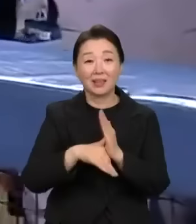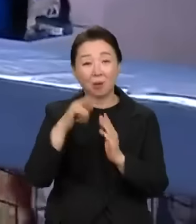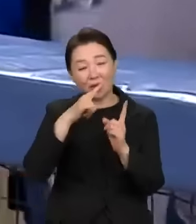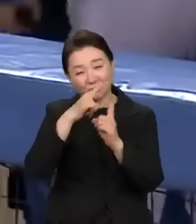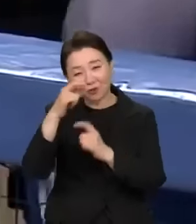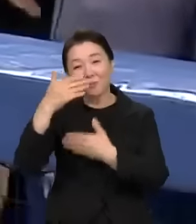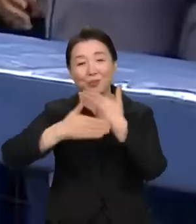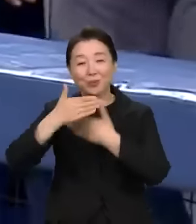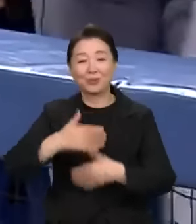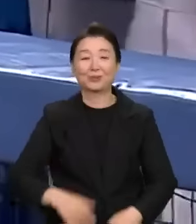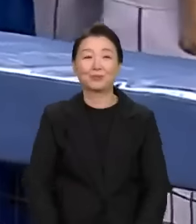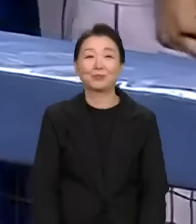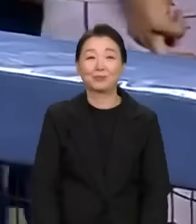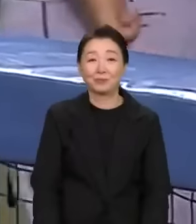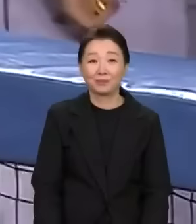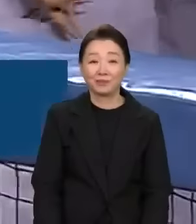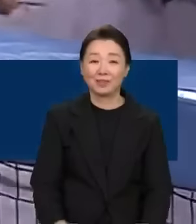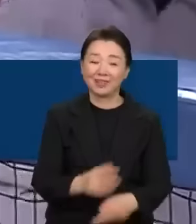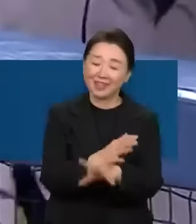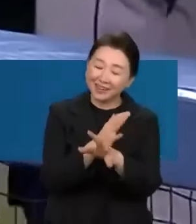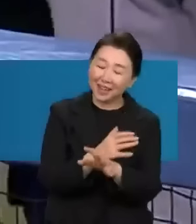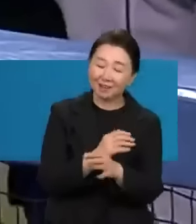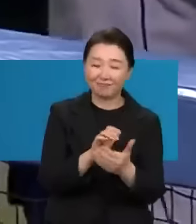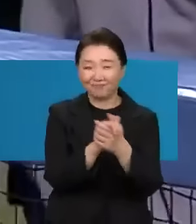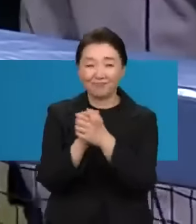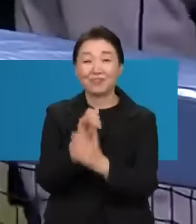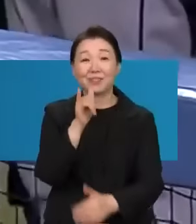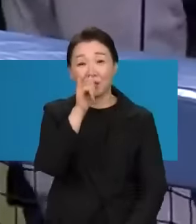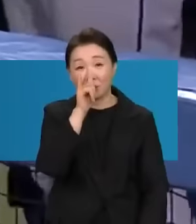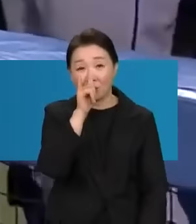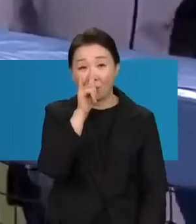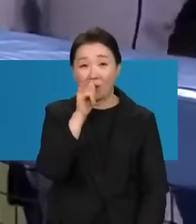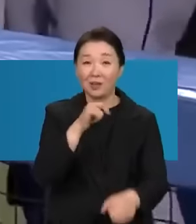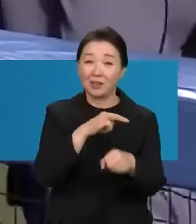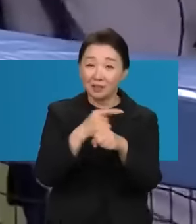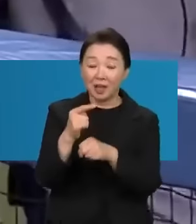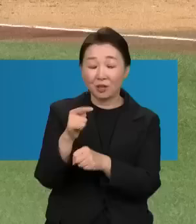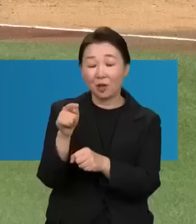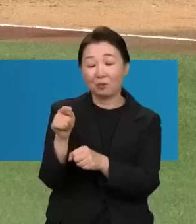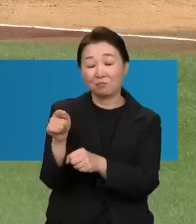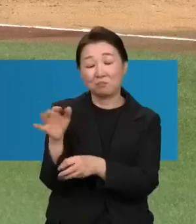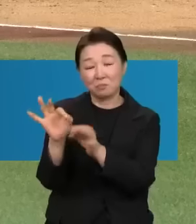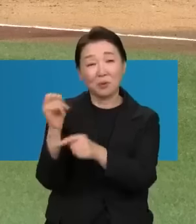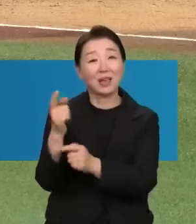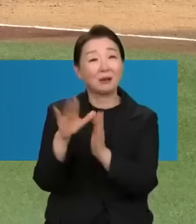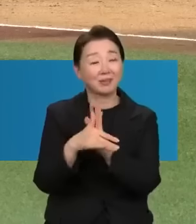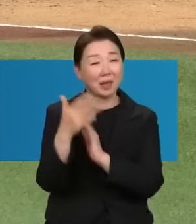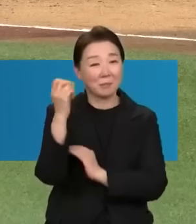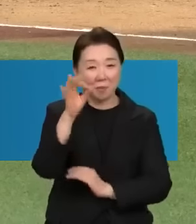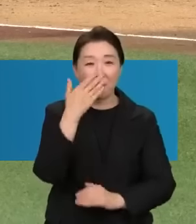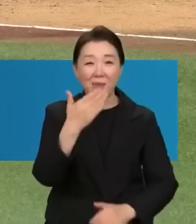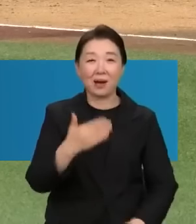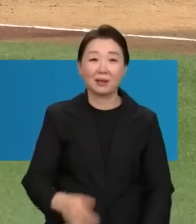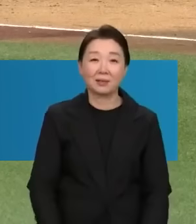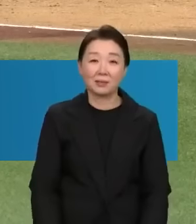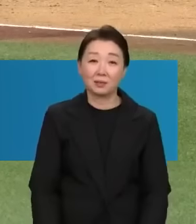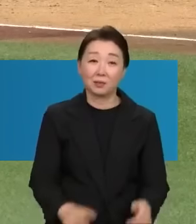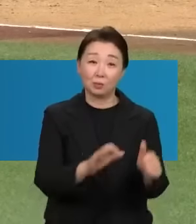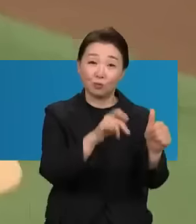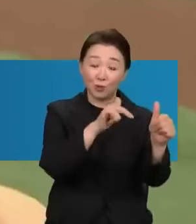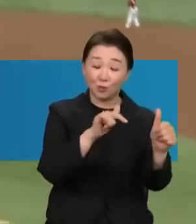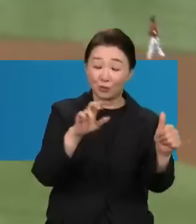한 장면이죠. 스스럼 없이 장난을 주고받는 이 장면. 내년 우리 프로야구에서 다시 볼 수 있게 됐습니다. 푸이그가